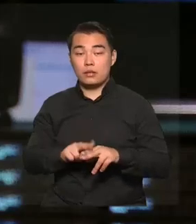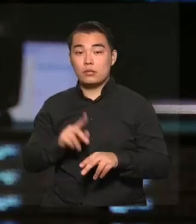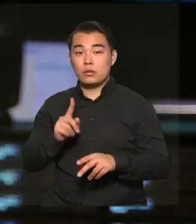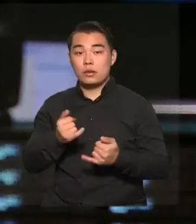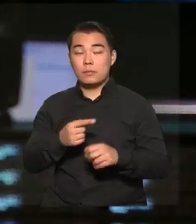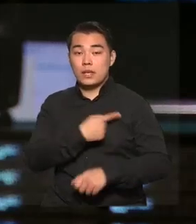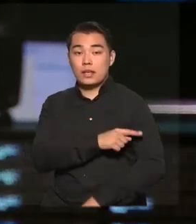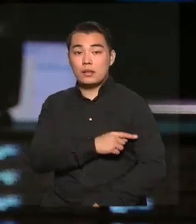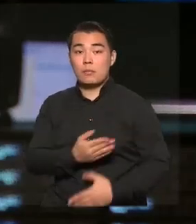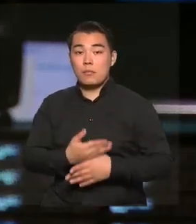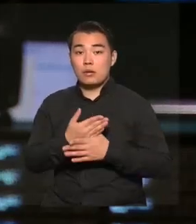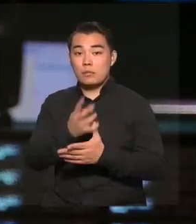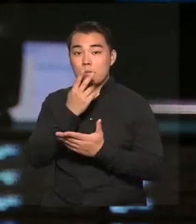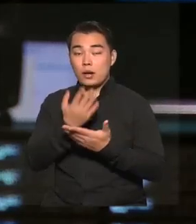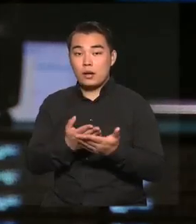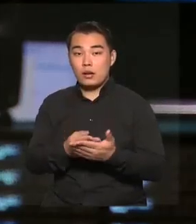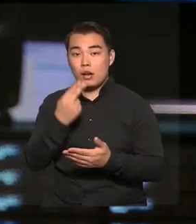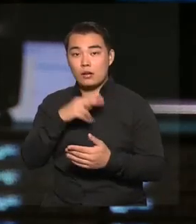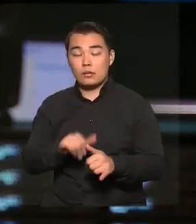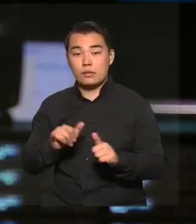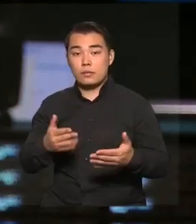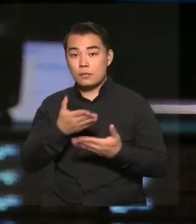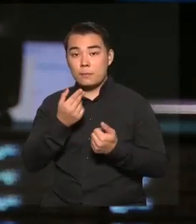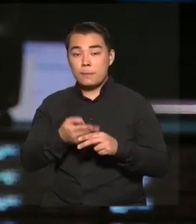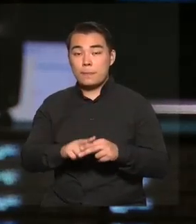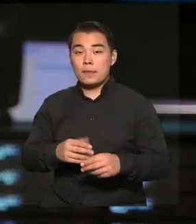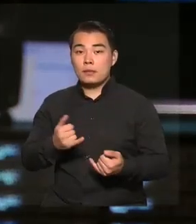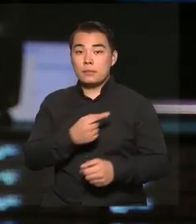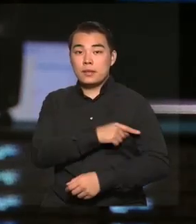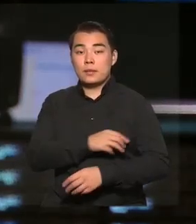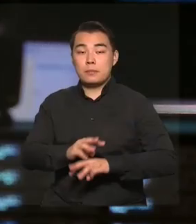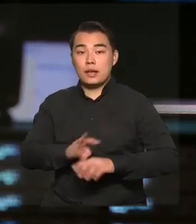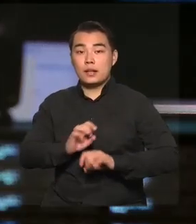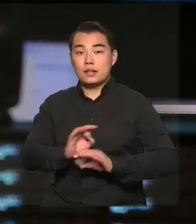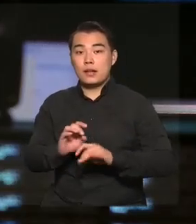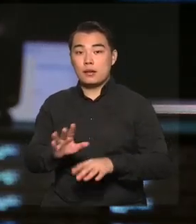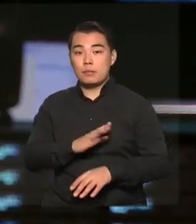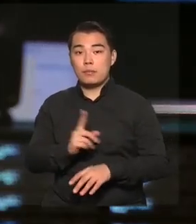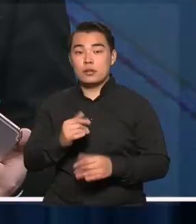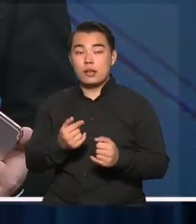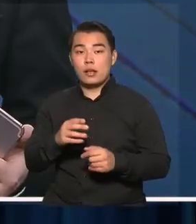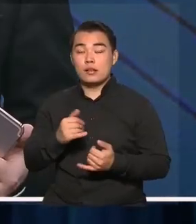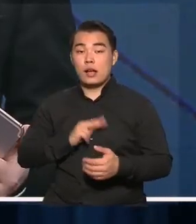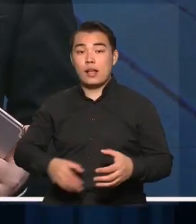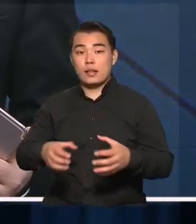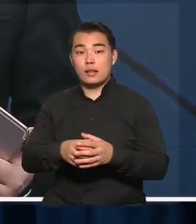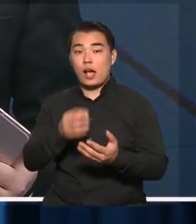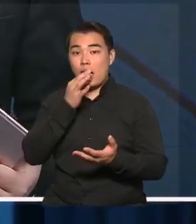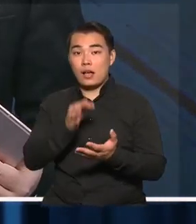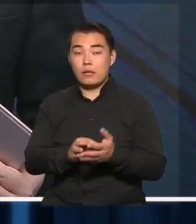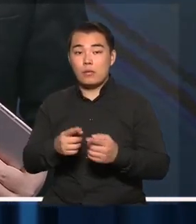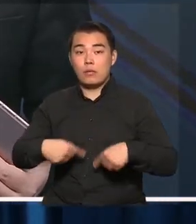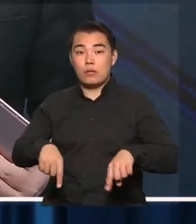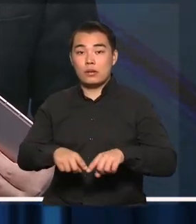одан медициналық көмектің сапасы артқан жоқ. Мұны денсаулық сақтау министрлігі растап отыр. Әріптесім Алтынбек Әмет жауапты органның